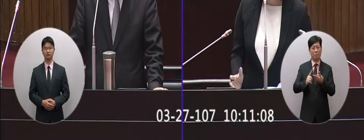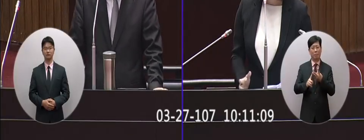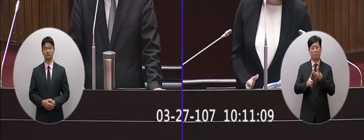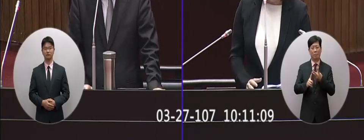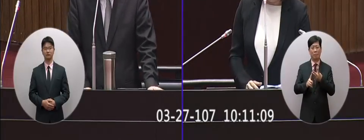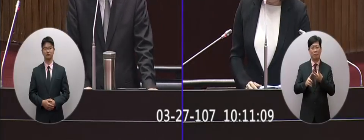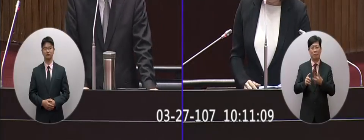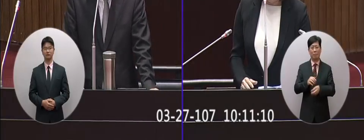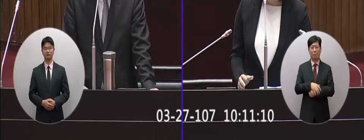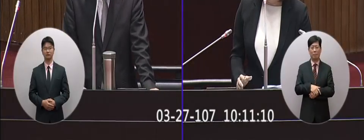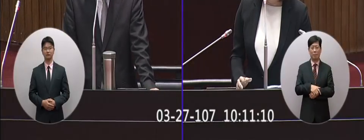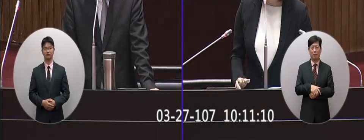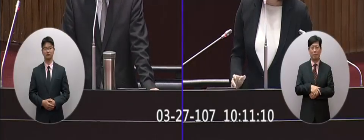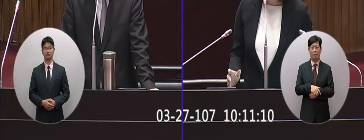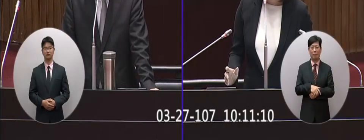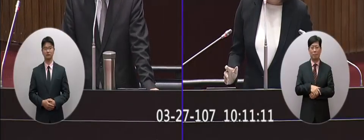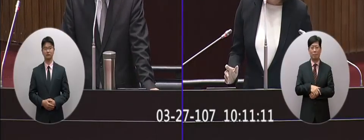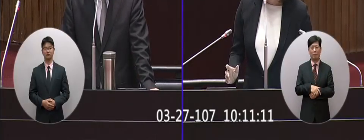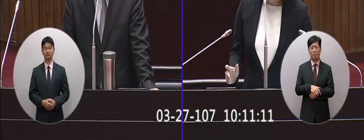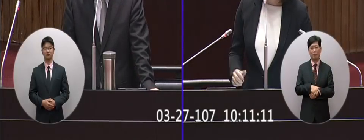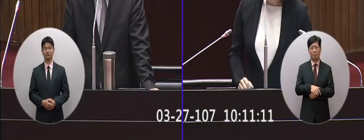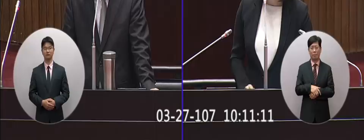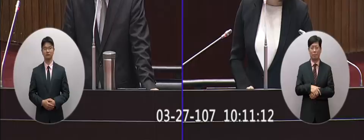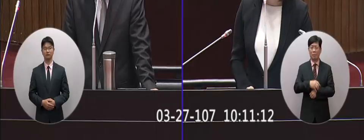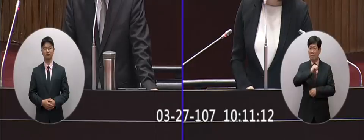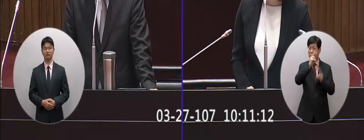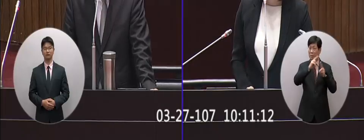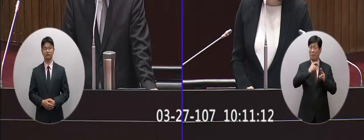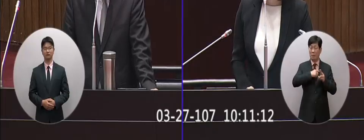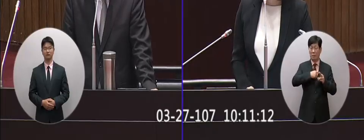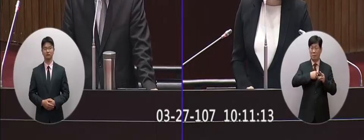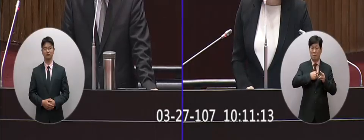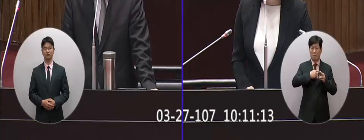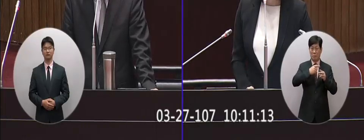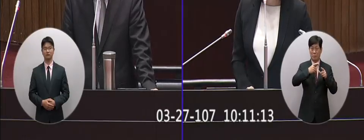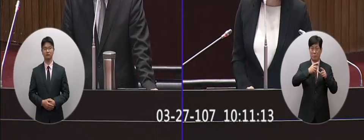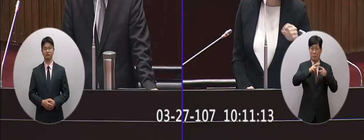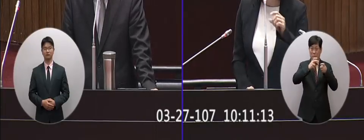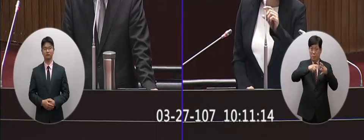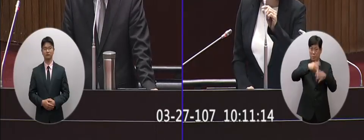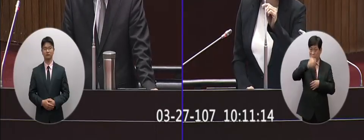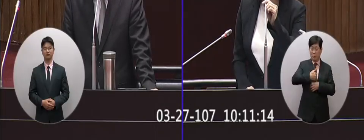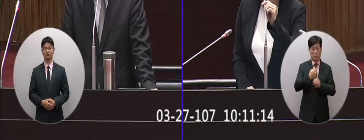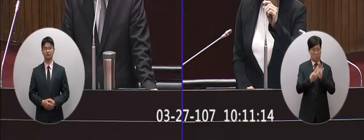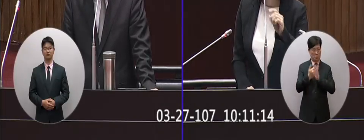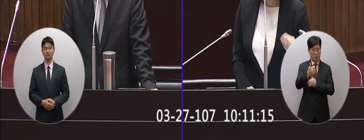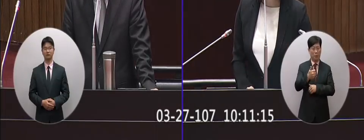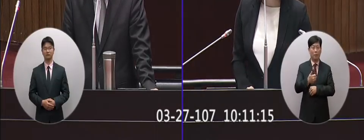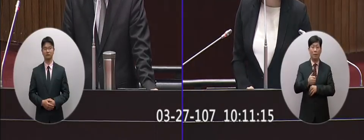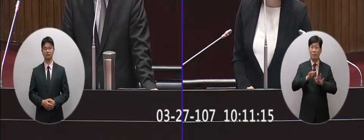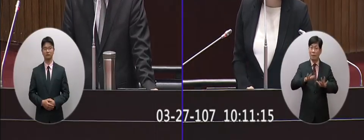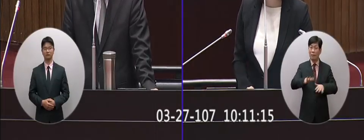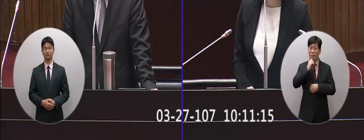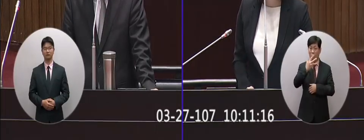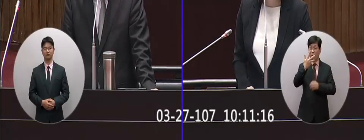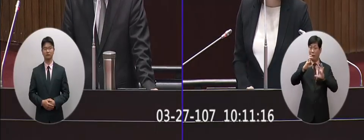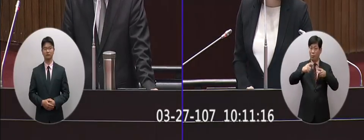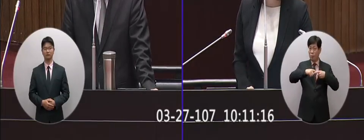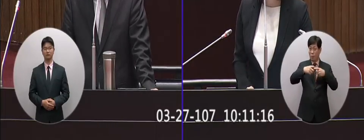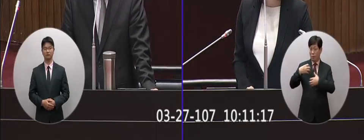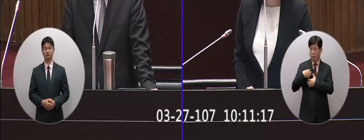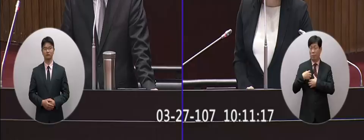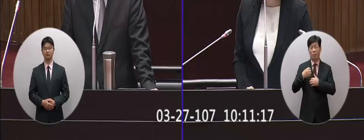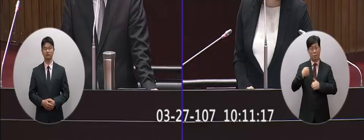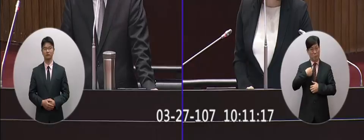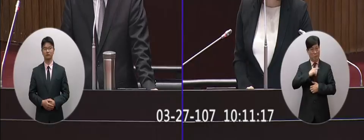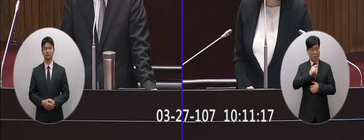括很多，因为台电的董事长讲得非常好，他说我们现在是八国联军，我